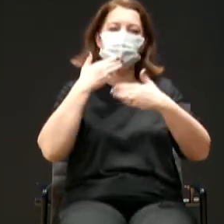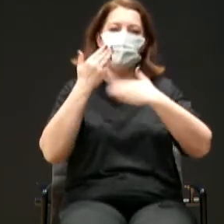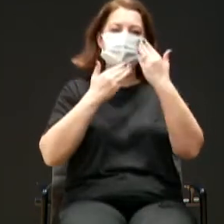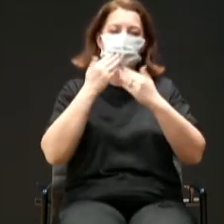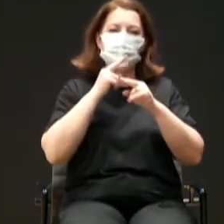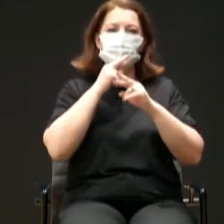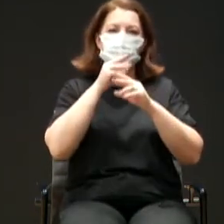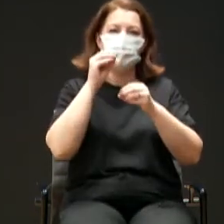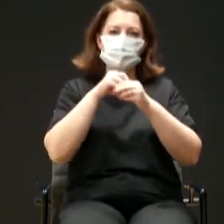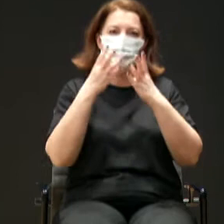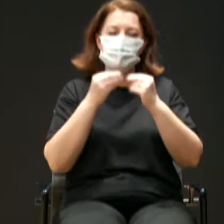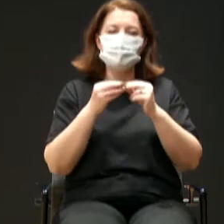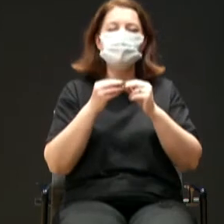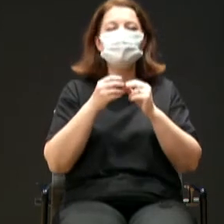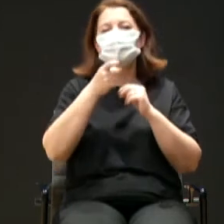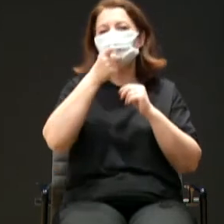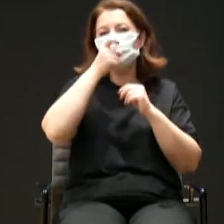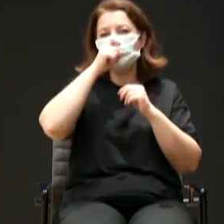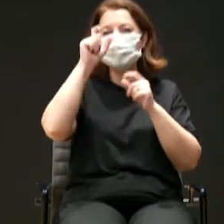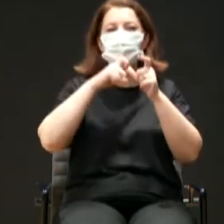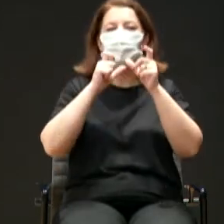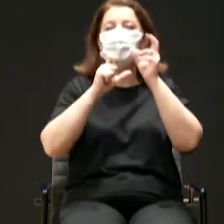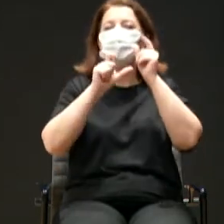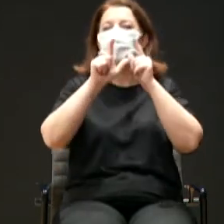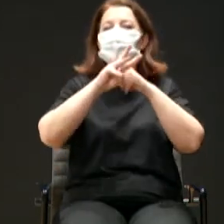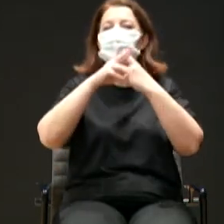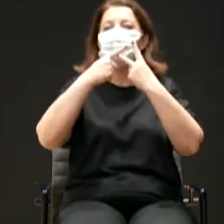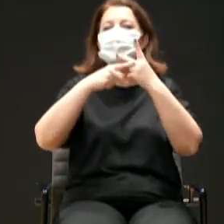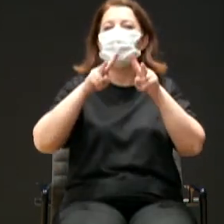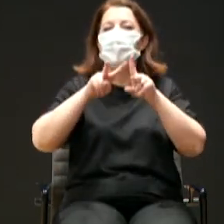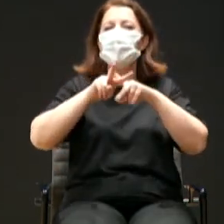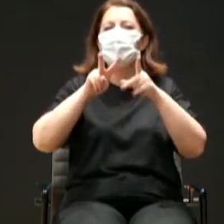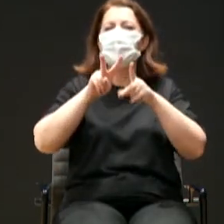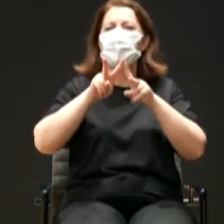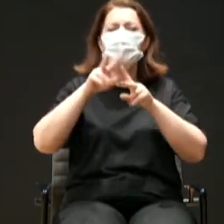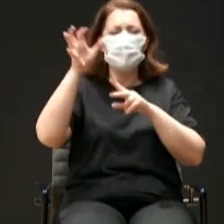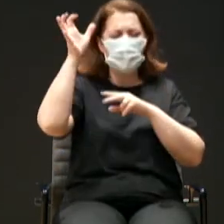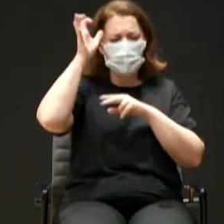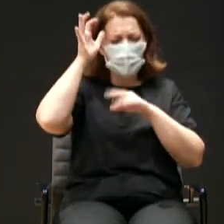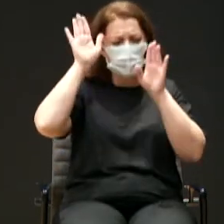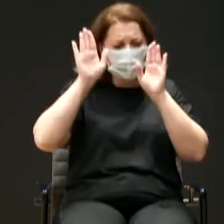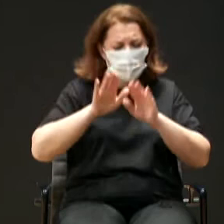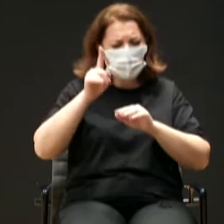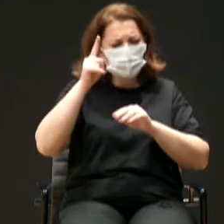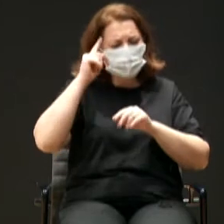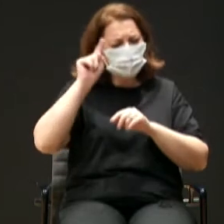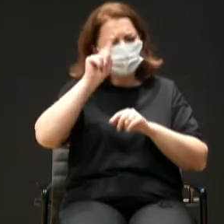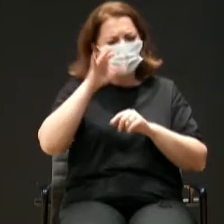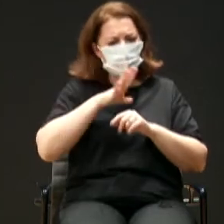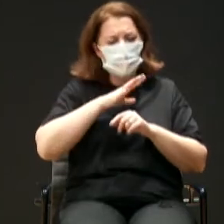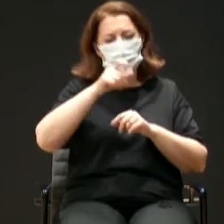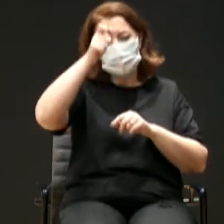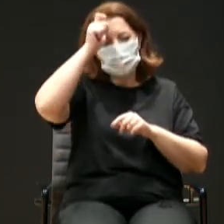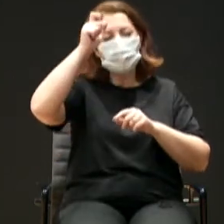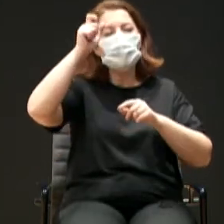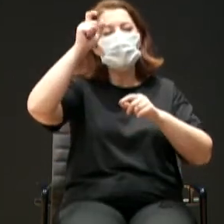son vereceğim. Ne olmuşuz? Kanuni Süleyman'ın, Sultan Süleyman'ın kafasına takılan ve yoran bir soru vardı. Osmanlı Devleti'nin